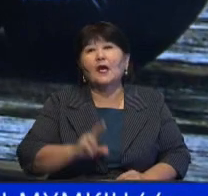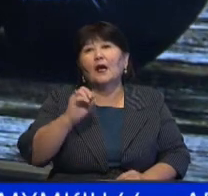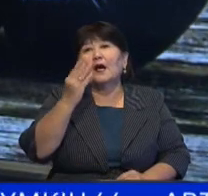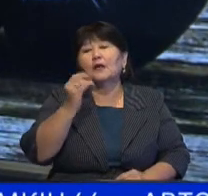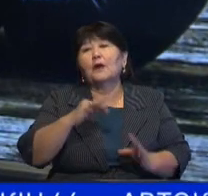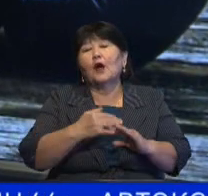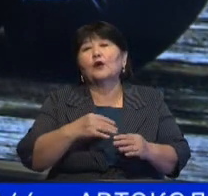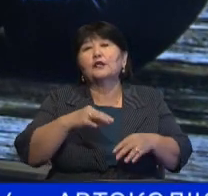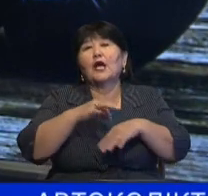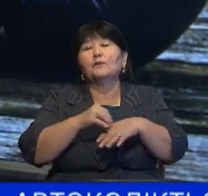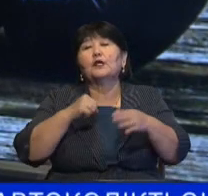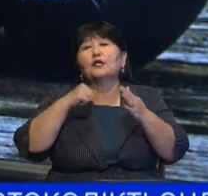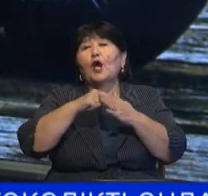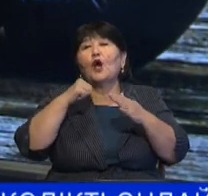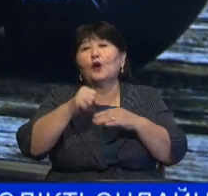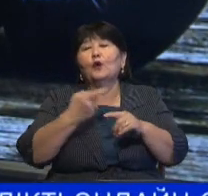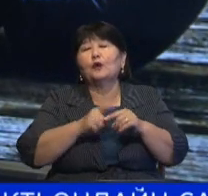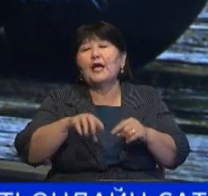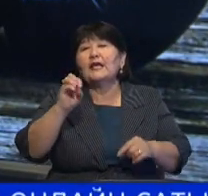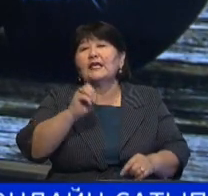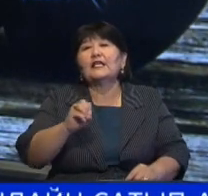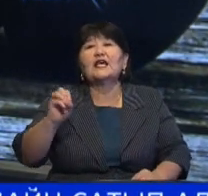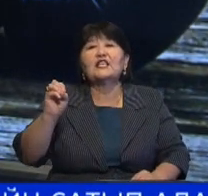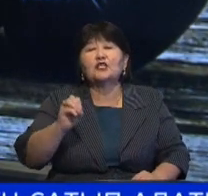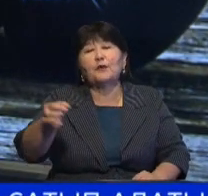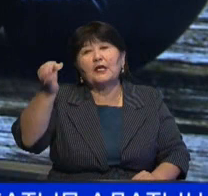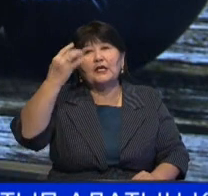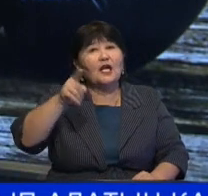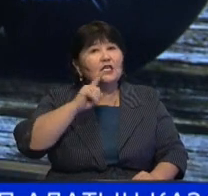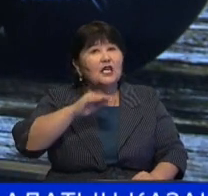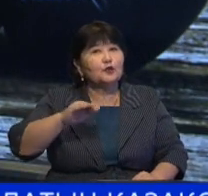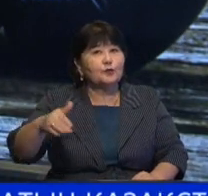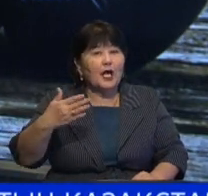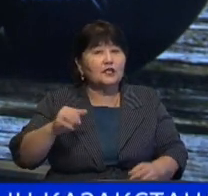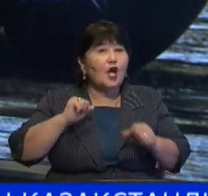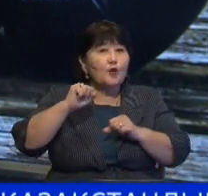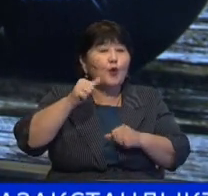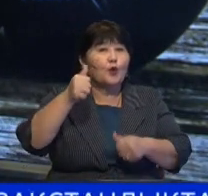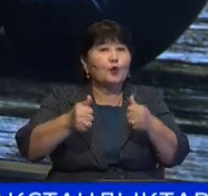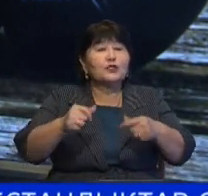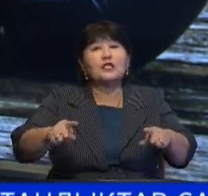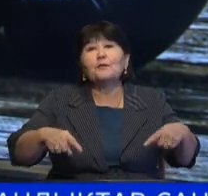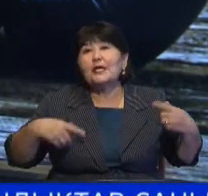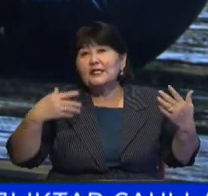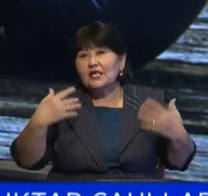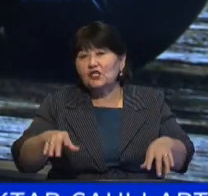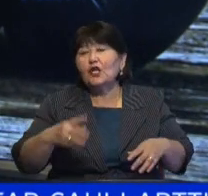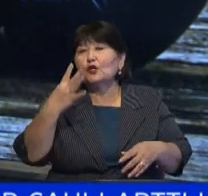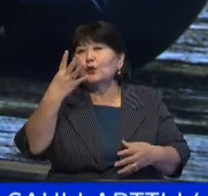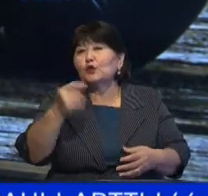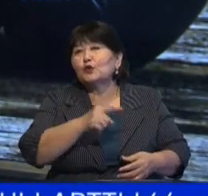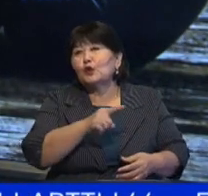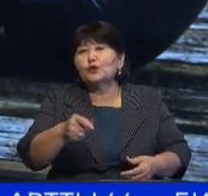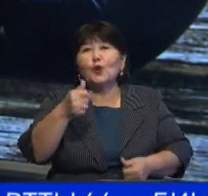Қармақшы ауданында былғары қолғап шебері Ерлан Нысанбаевты еске алуға арналған жасөспірімдер арасындағы бокс турнирі мәресіне жетті. 4 күнге